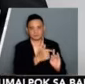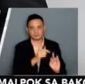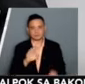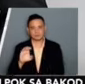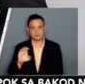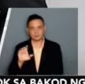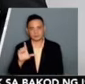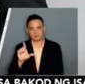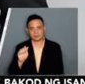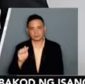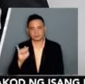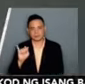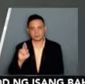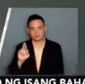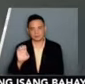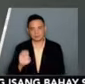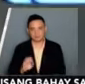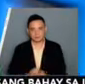Regional